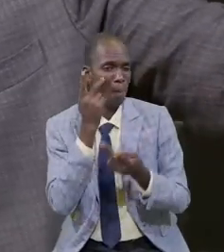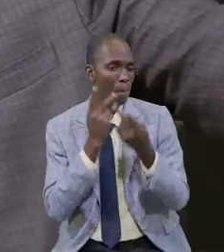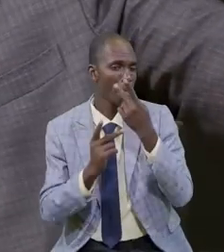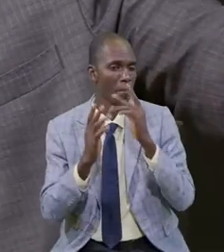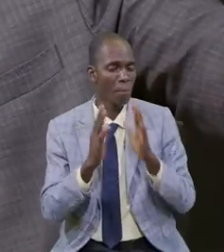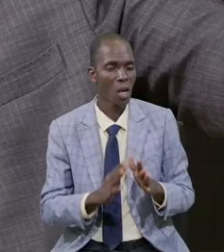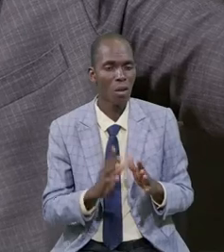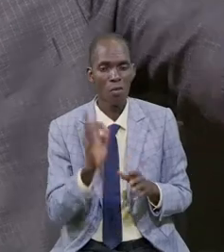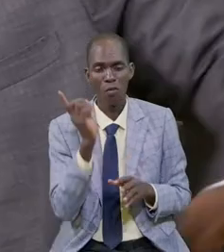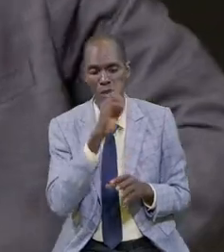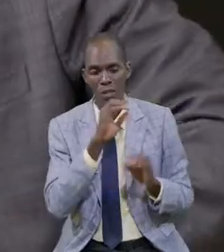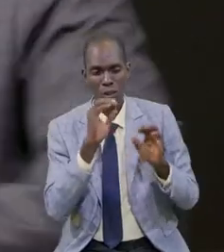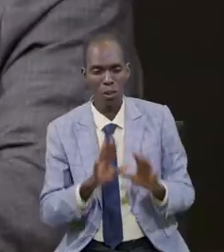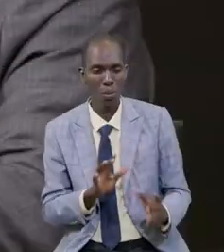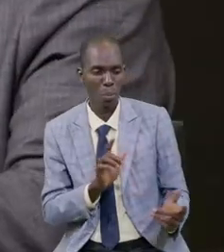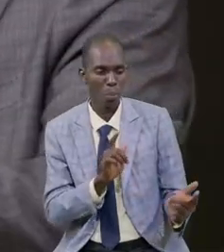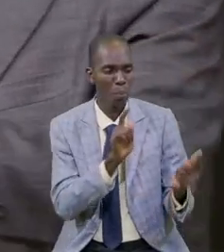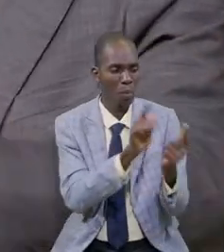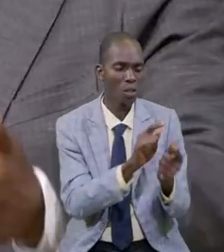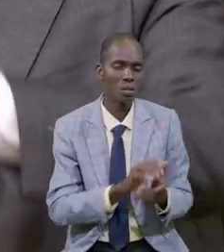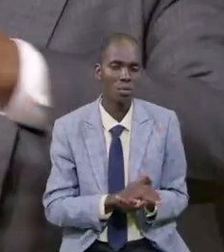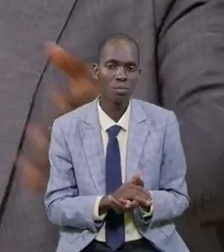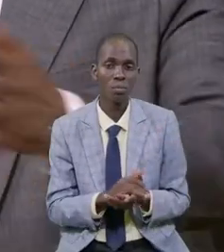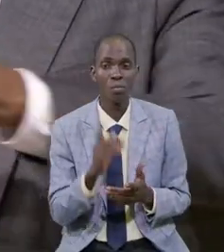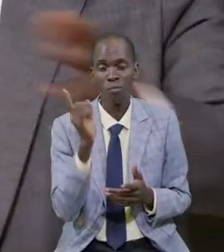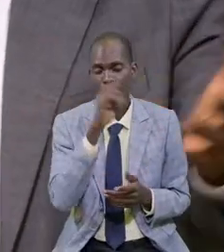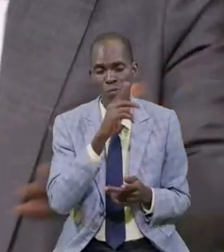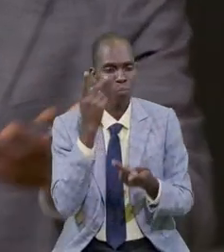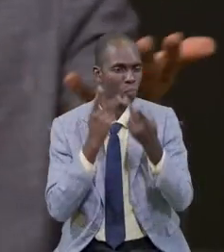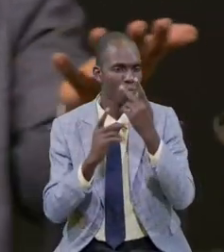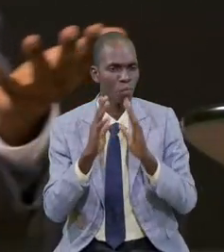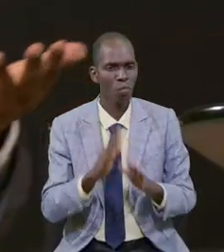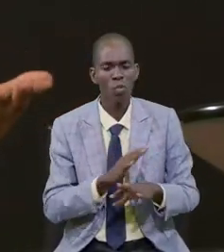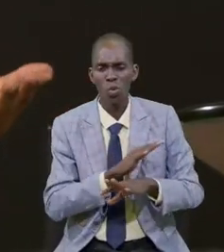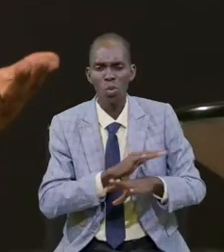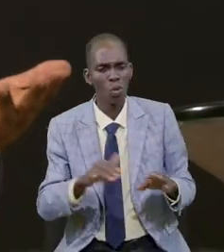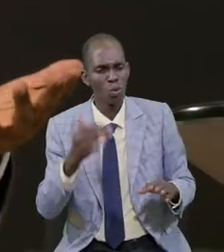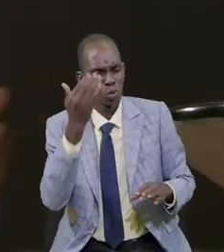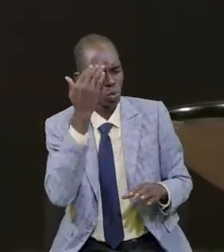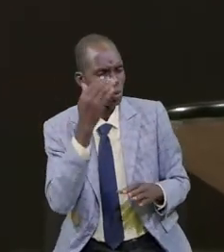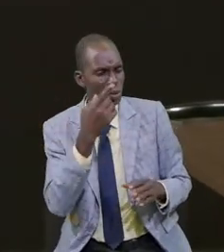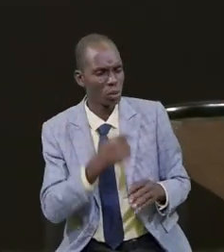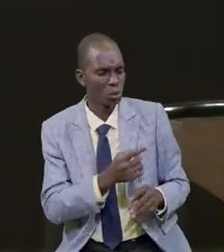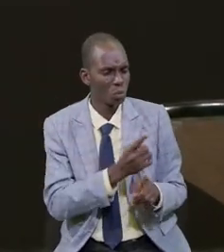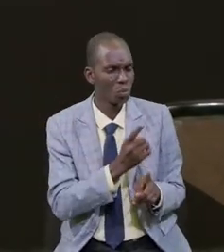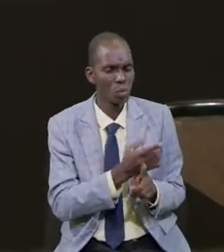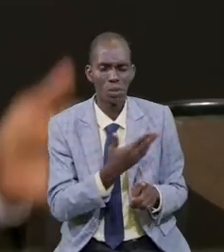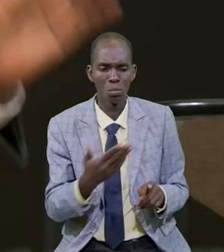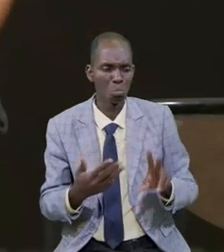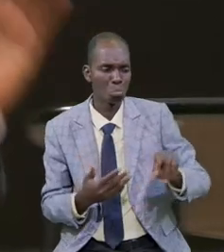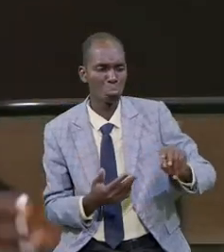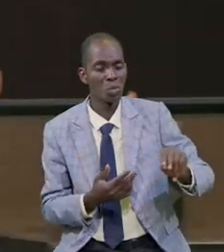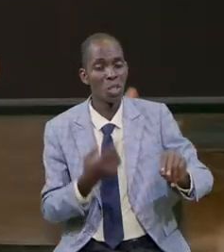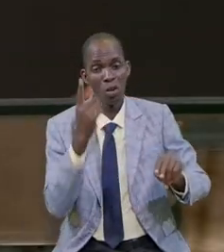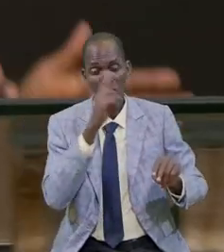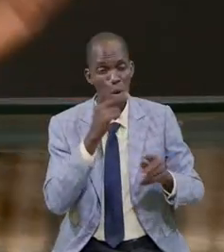faux enseignants iront. Ils ne vont pas vers les gens qui ne connaissent pas leur gauche de leur droite. Ils ne vont